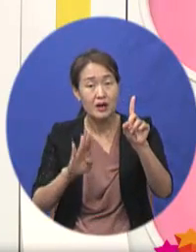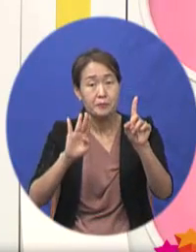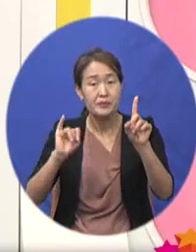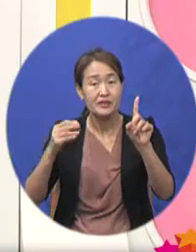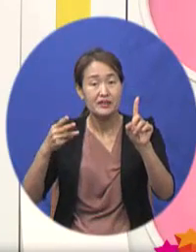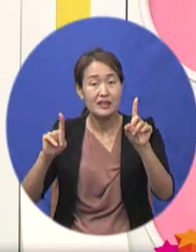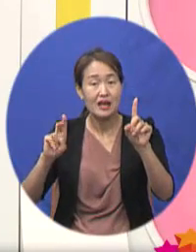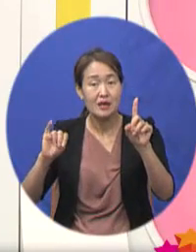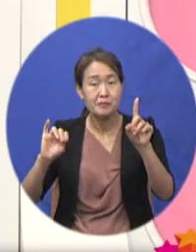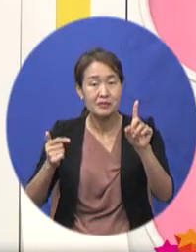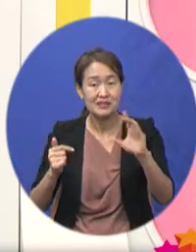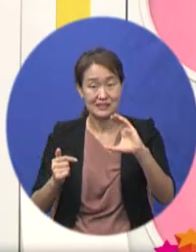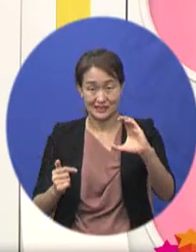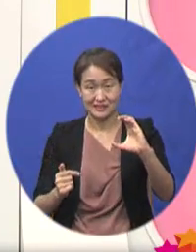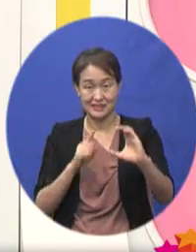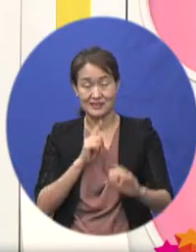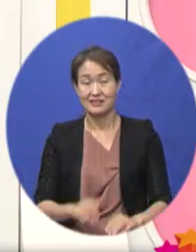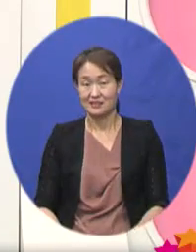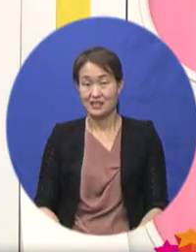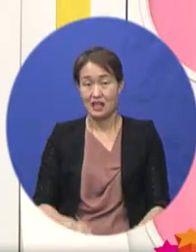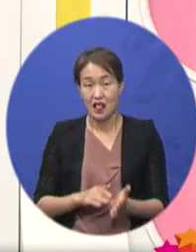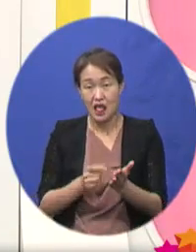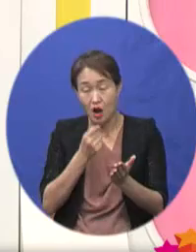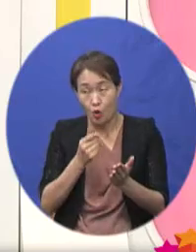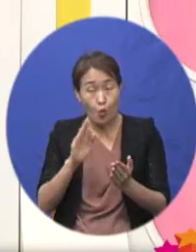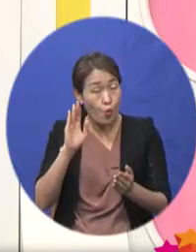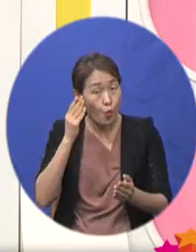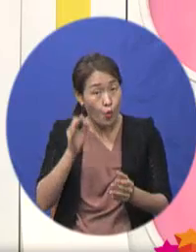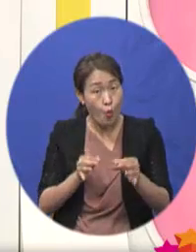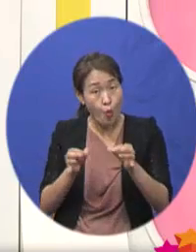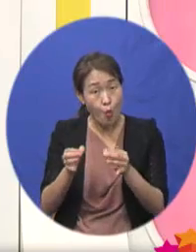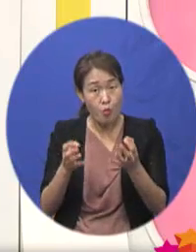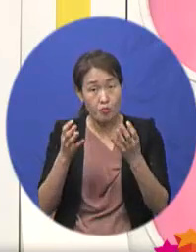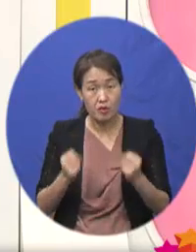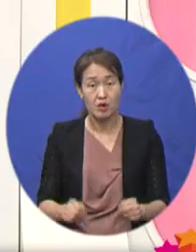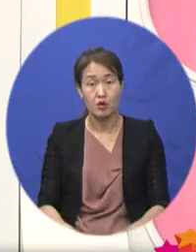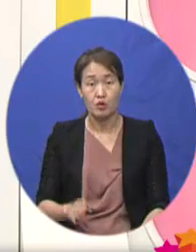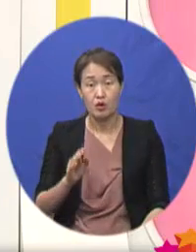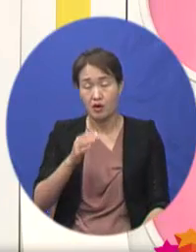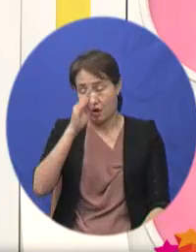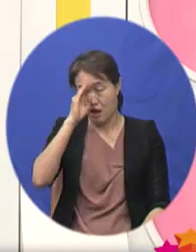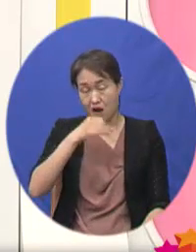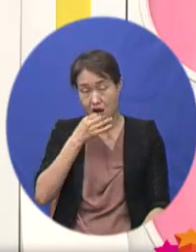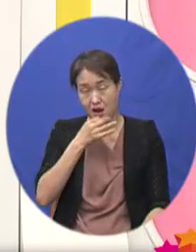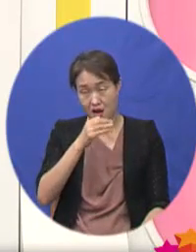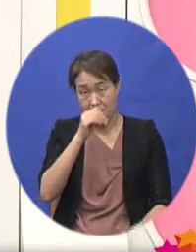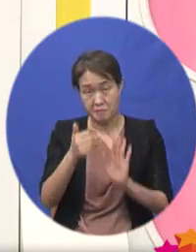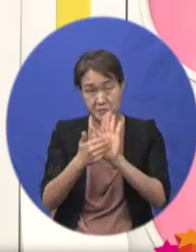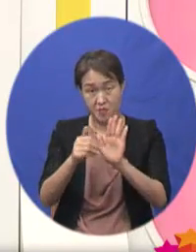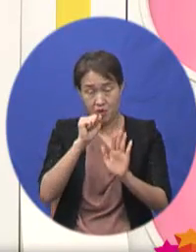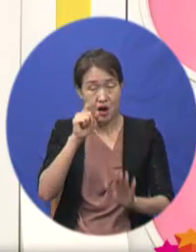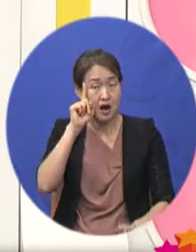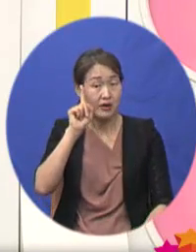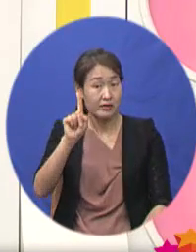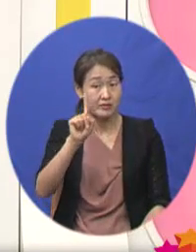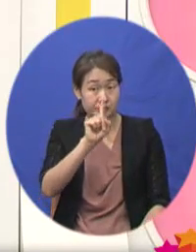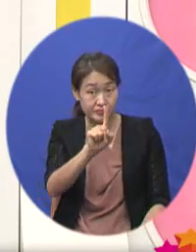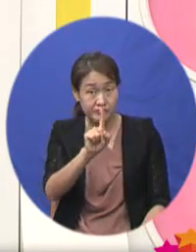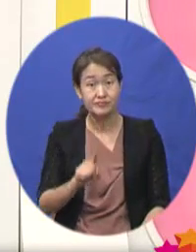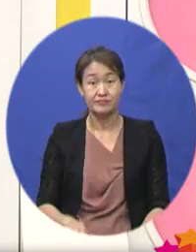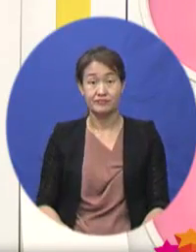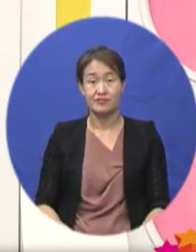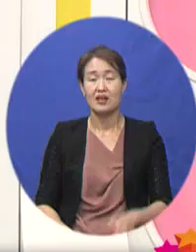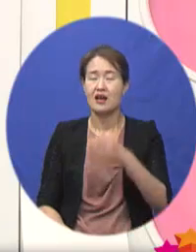C. 비타민 C? 네. 비타민 C 너무 팔죠. 비타민 C가 감기 예방이 좋은 거 아닌가요? 네, 하루에 하나씩, 네. 한